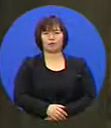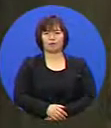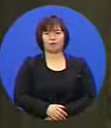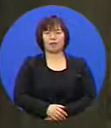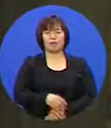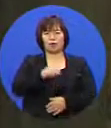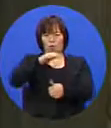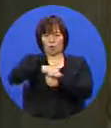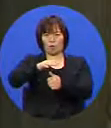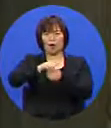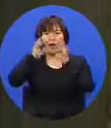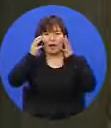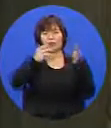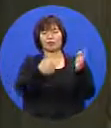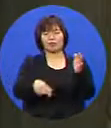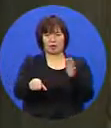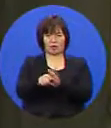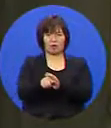유아들을 위해서